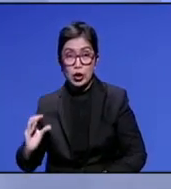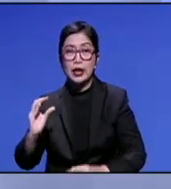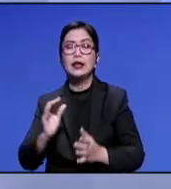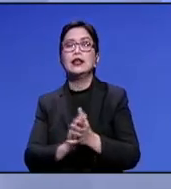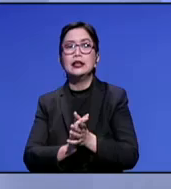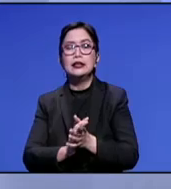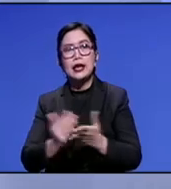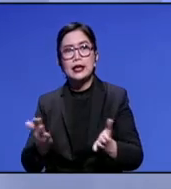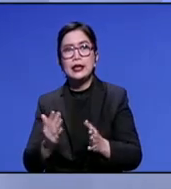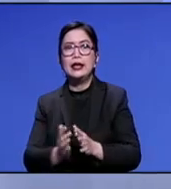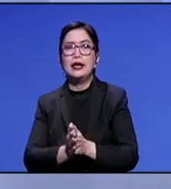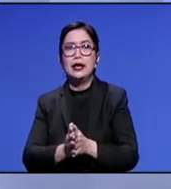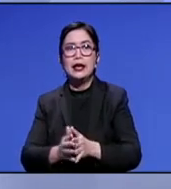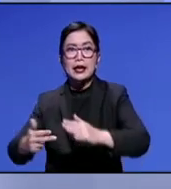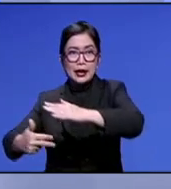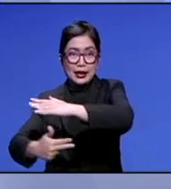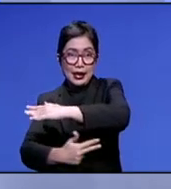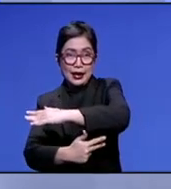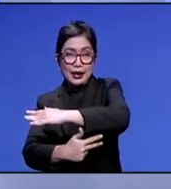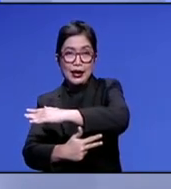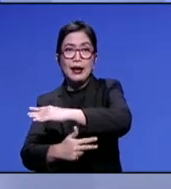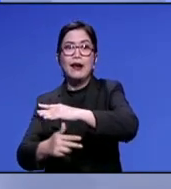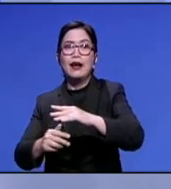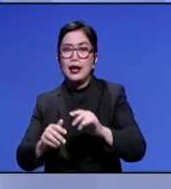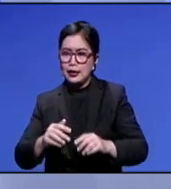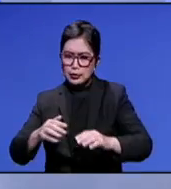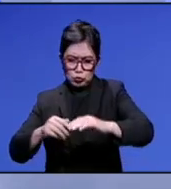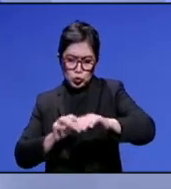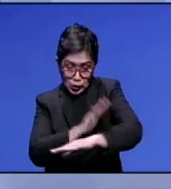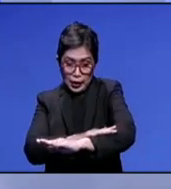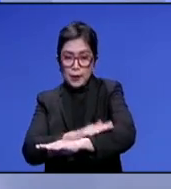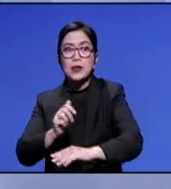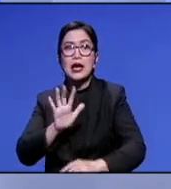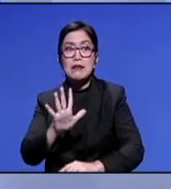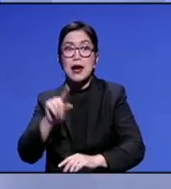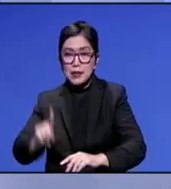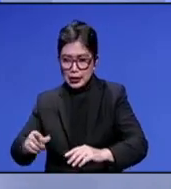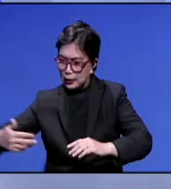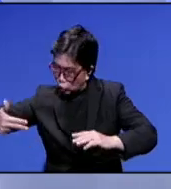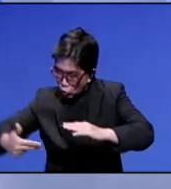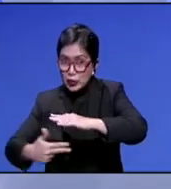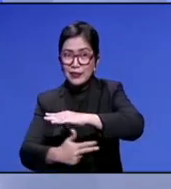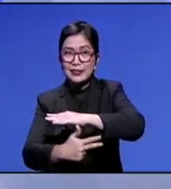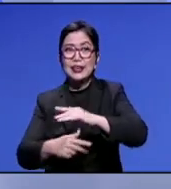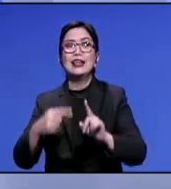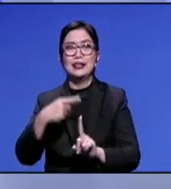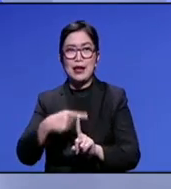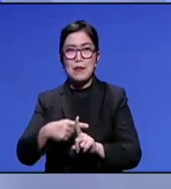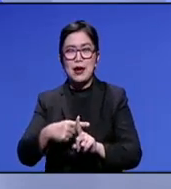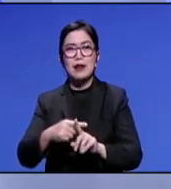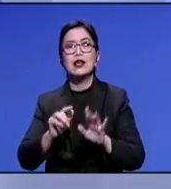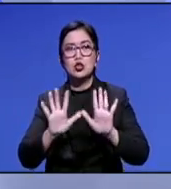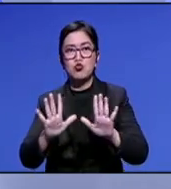antar kedatangan kereta hanya 5 menit namun ketika jam sibuk sudah lewat headway ditambah menjadi 10